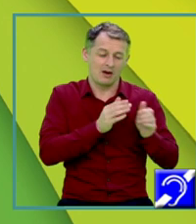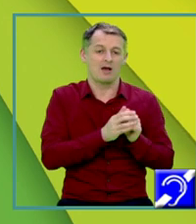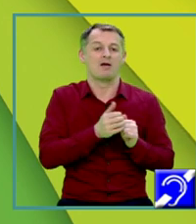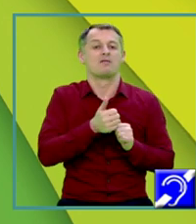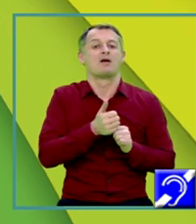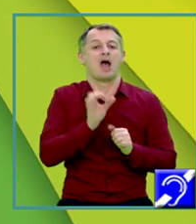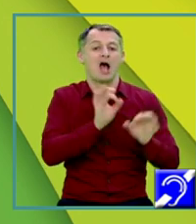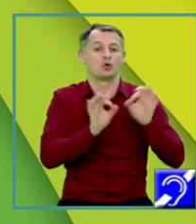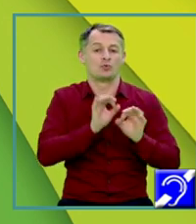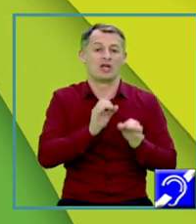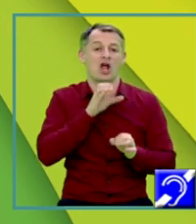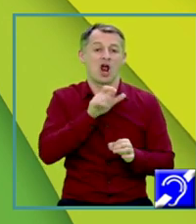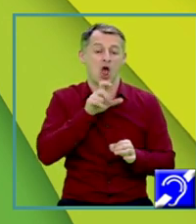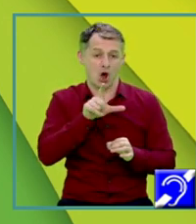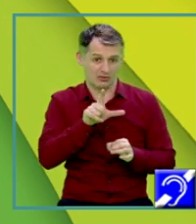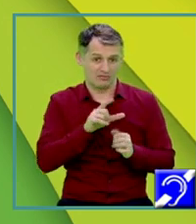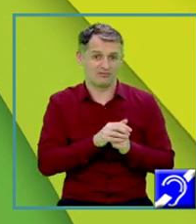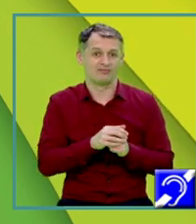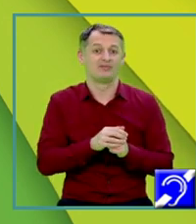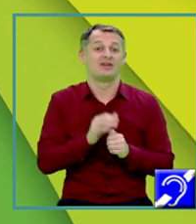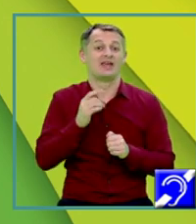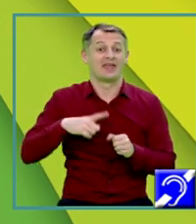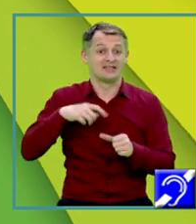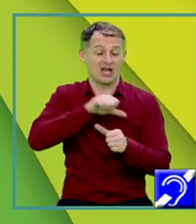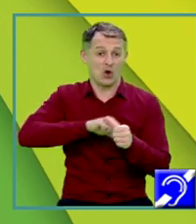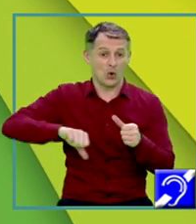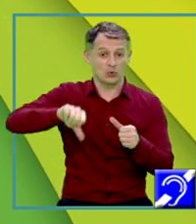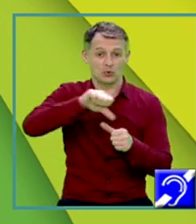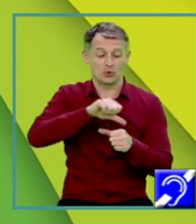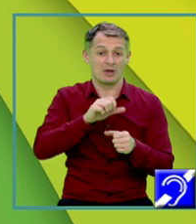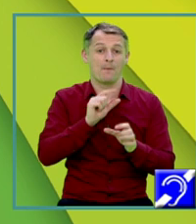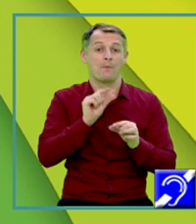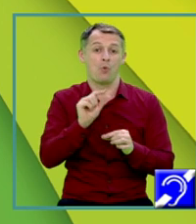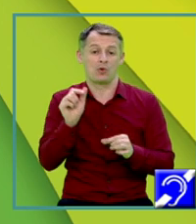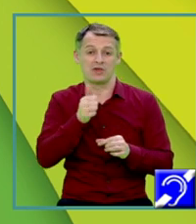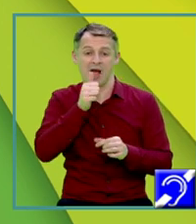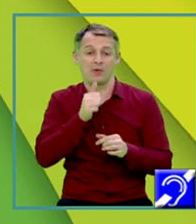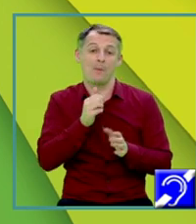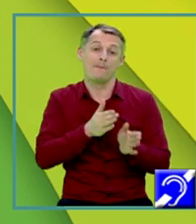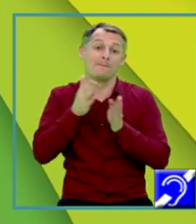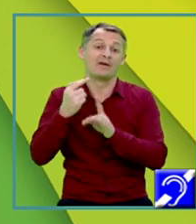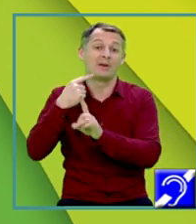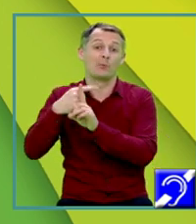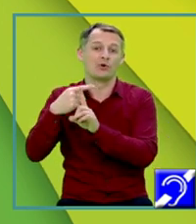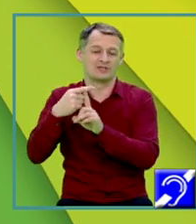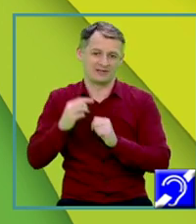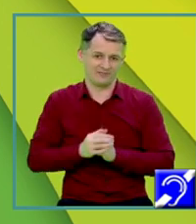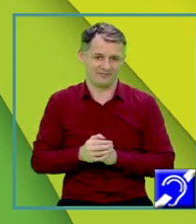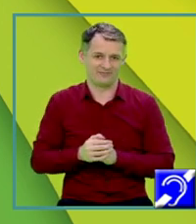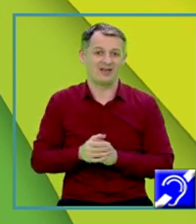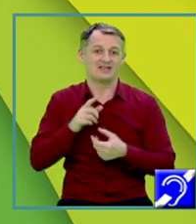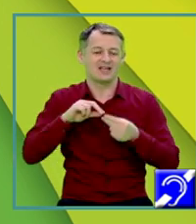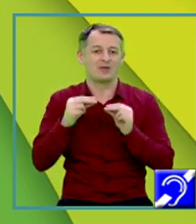din acidul clorhidric este înconjurat de molecule de apă cu partea pozitivă, adică cu atom de